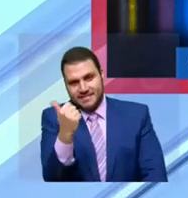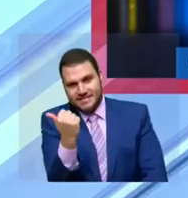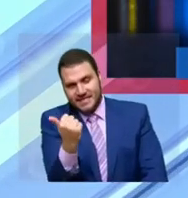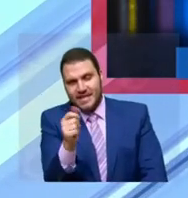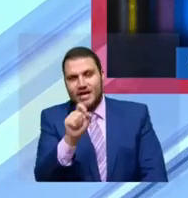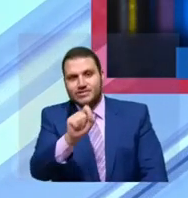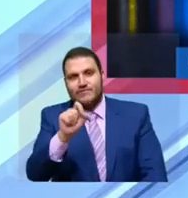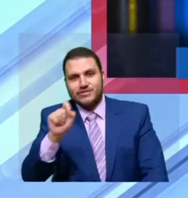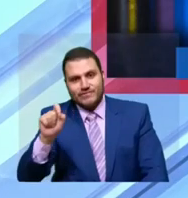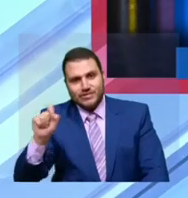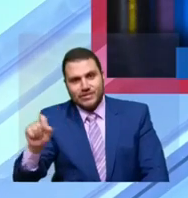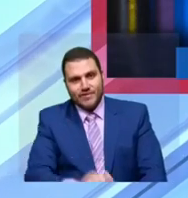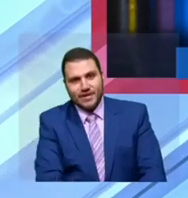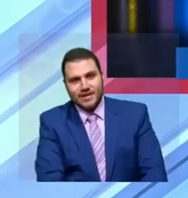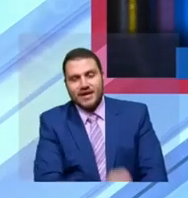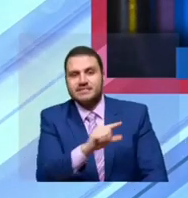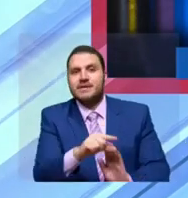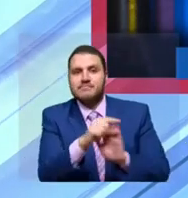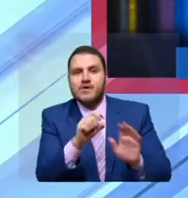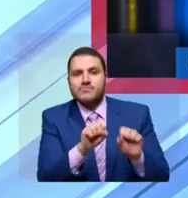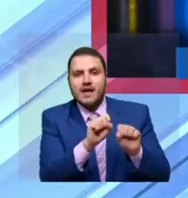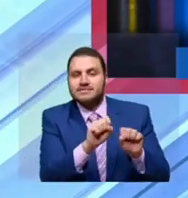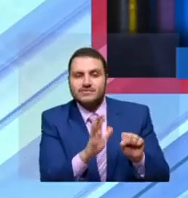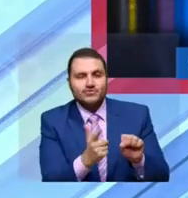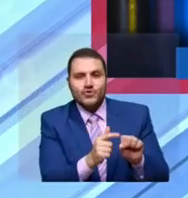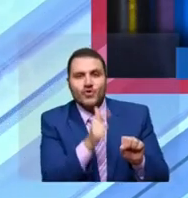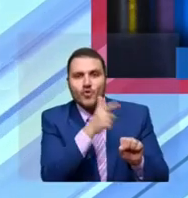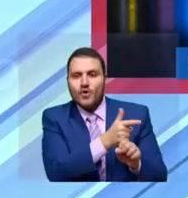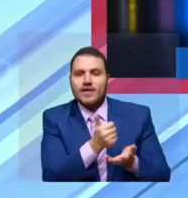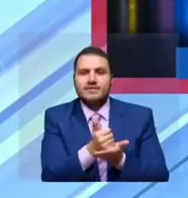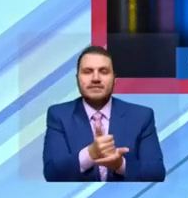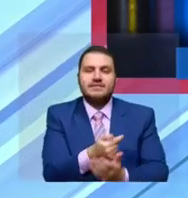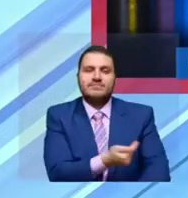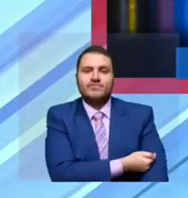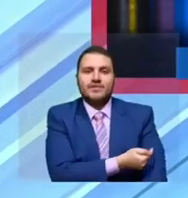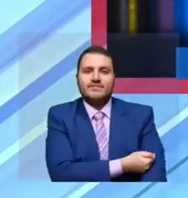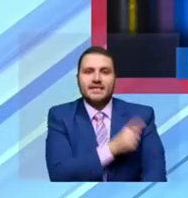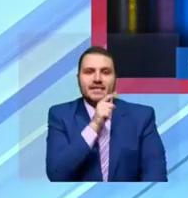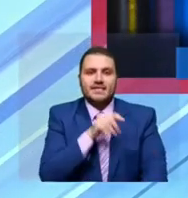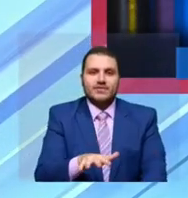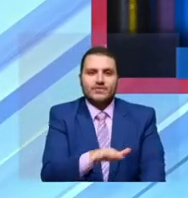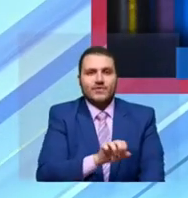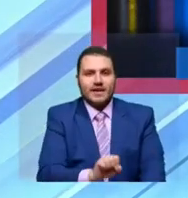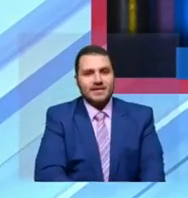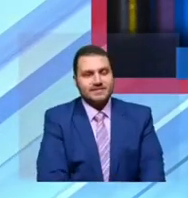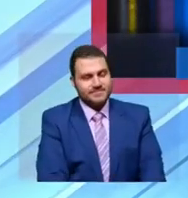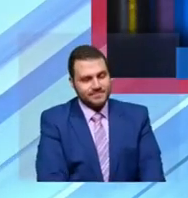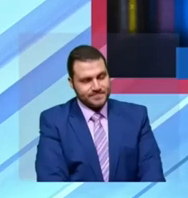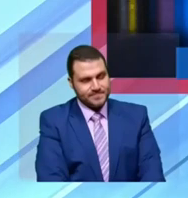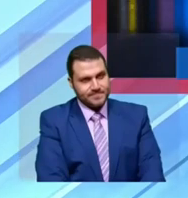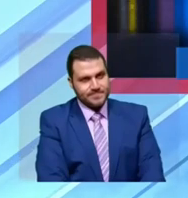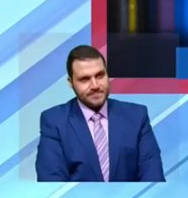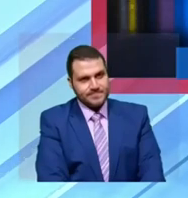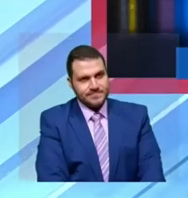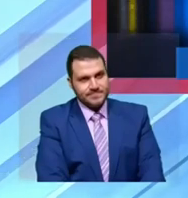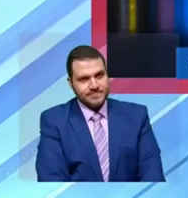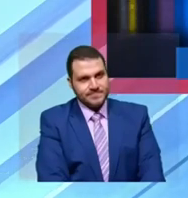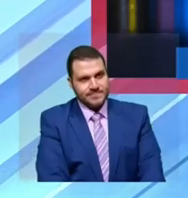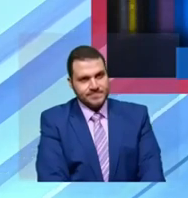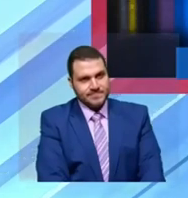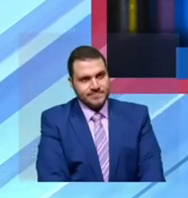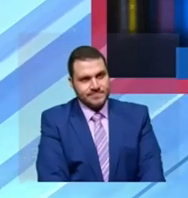16000 الذي تم تخصيصه لتقديم خدمات القطاع الصحي في الدولة. نعم سيدة مشاعل،